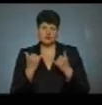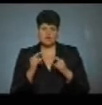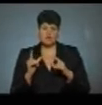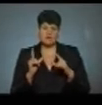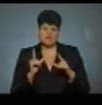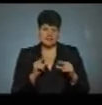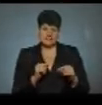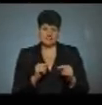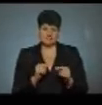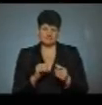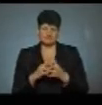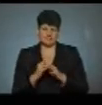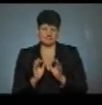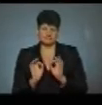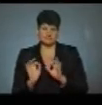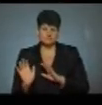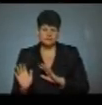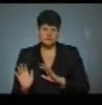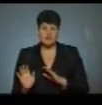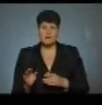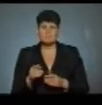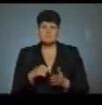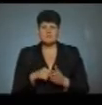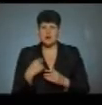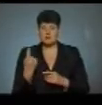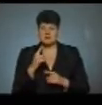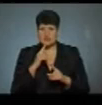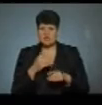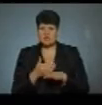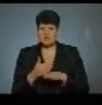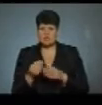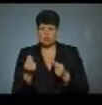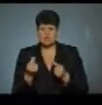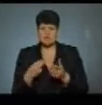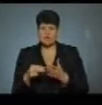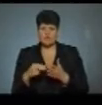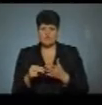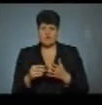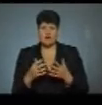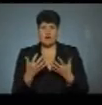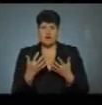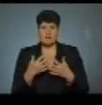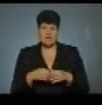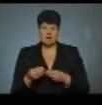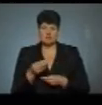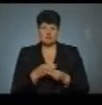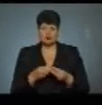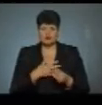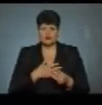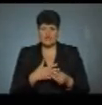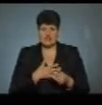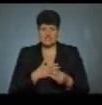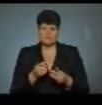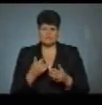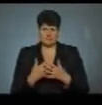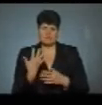без змін. Міська та обласна ради виділили кошти для закупівлі апаратів штучної вентиляції легень. Це понад 5 мільйонів